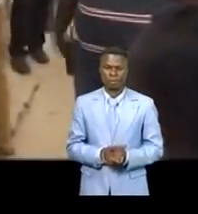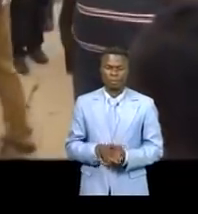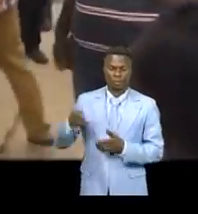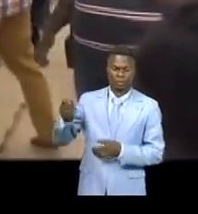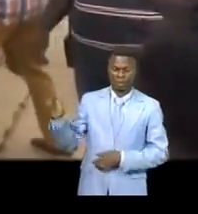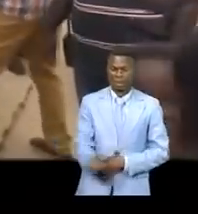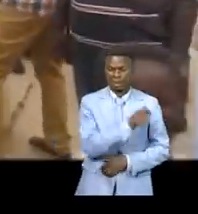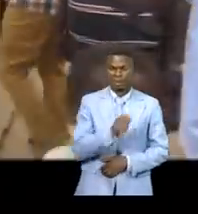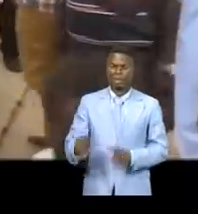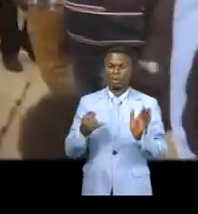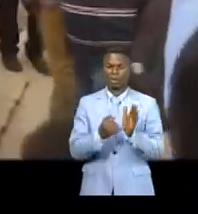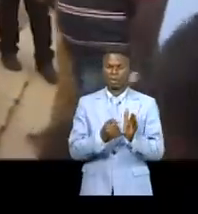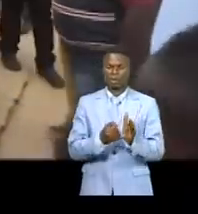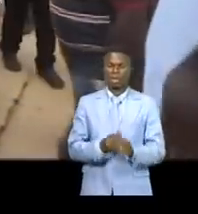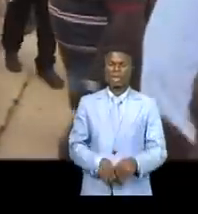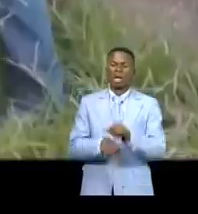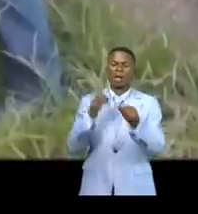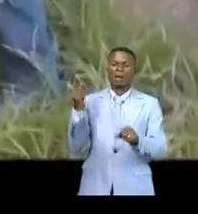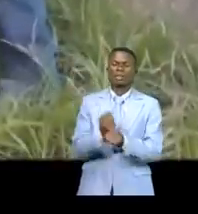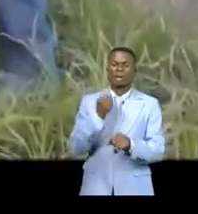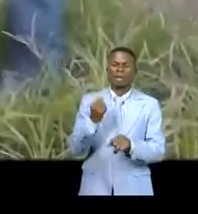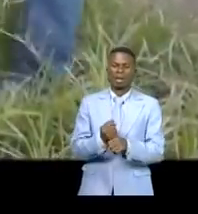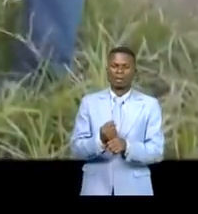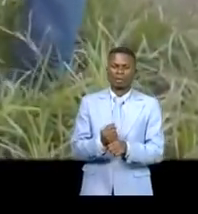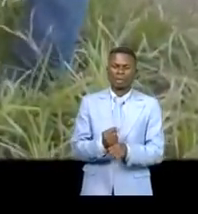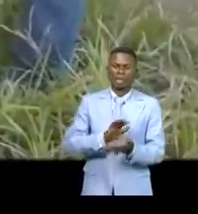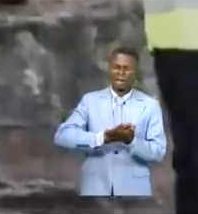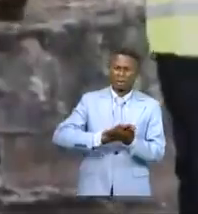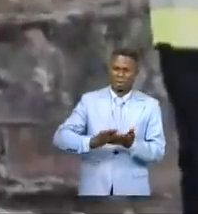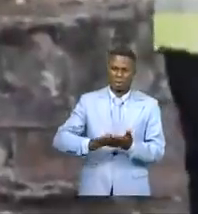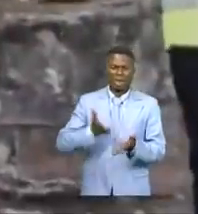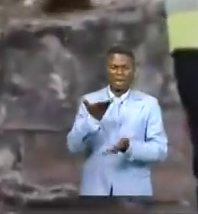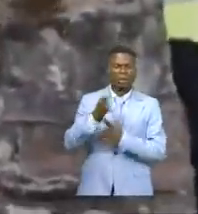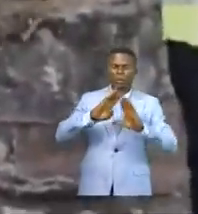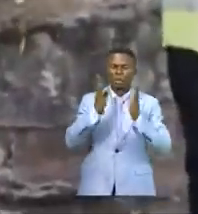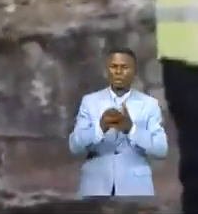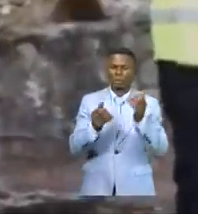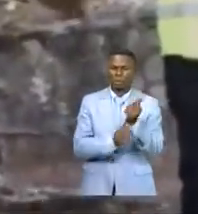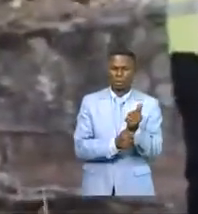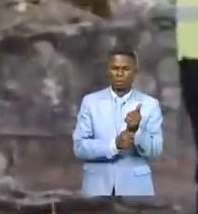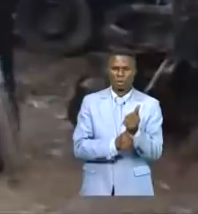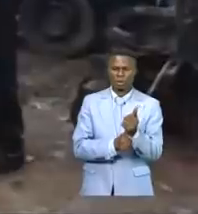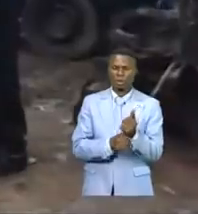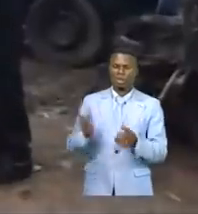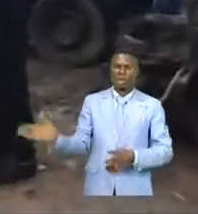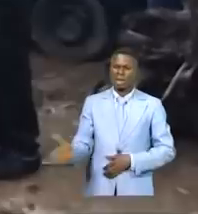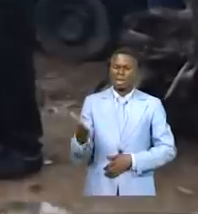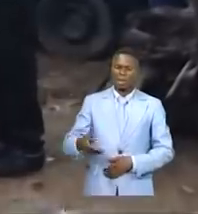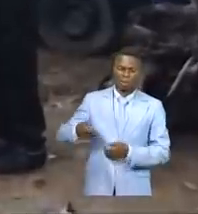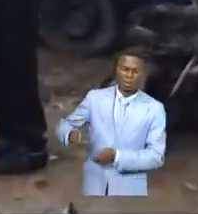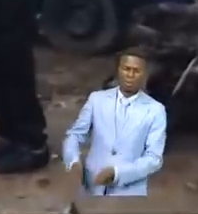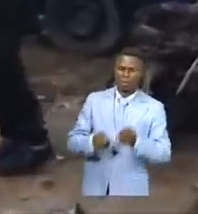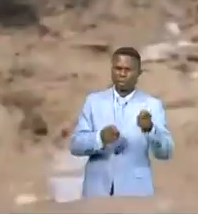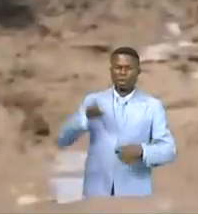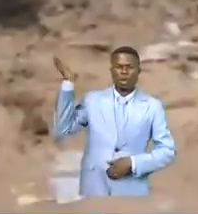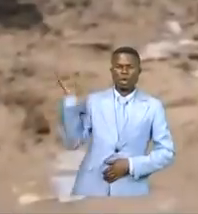Salongo Weekend, une pratique d'assainissement qui consiste à pousser tout le monde à tenir soit son balai, sa bêche et sa